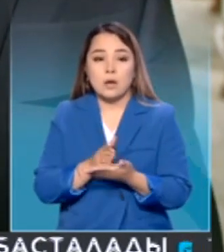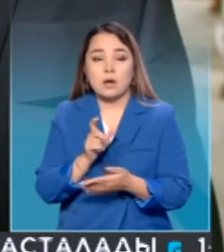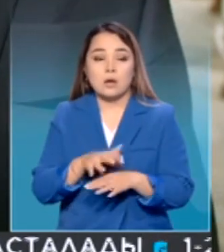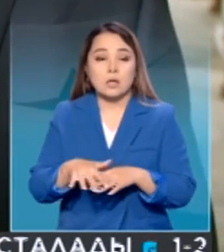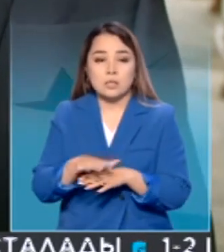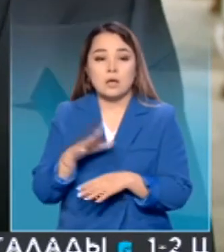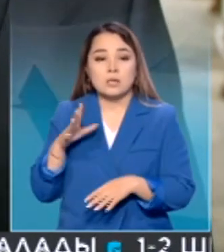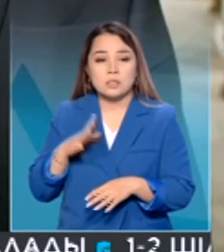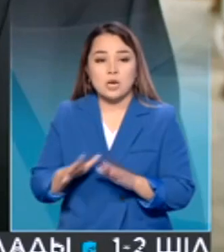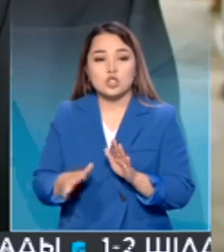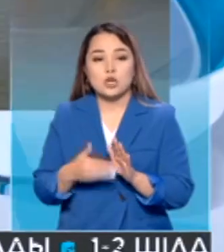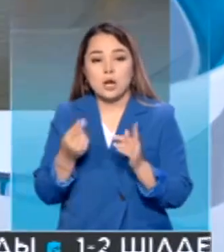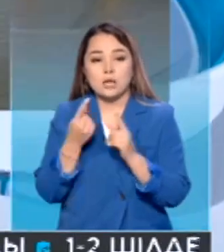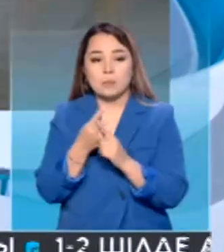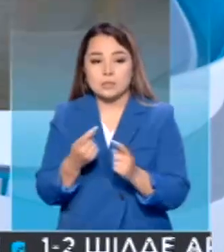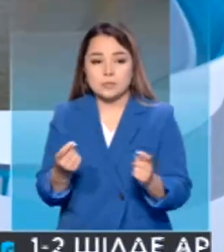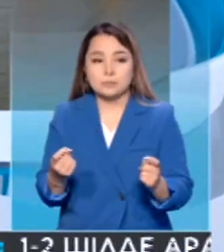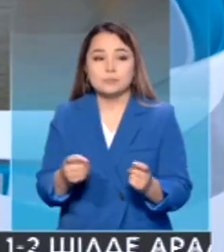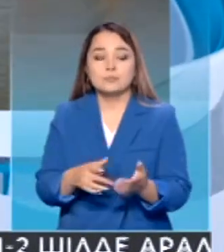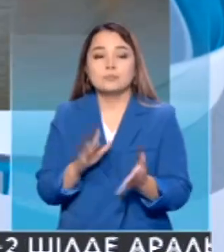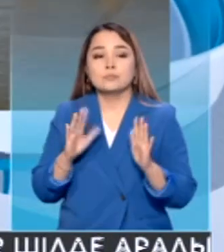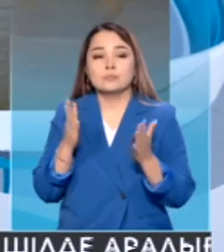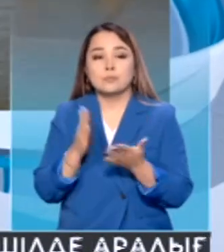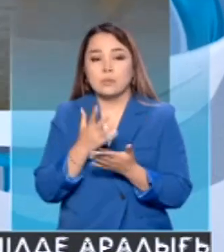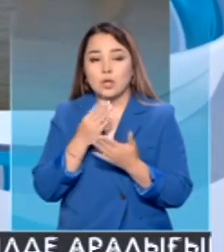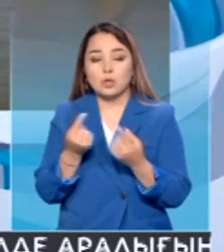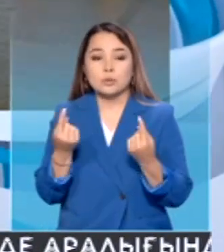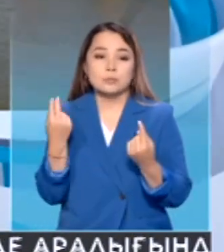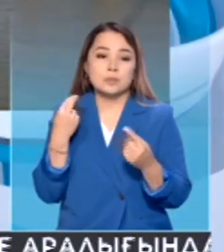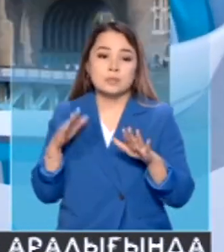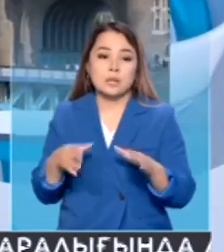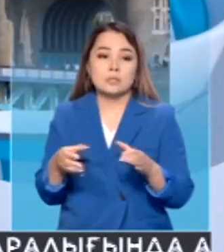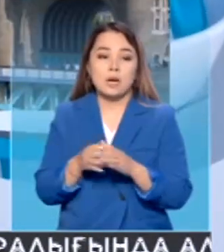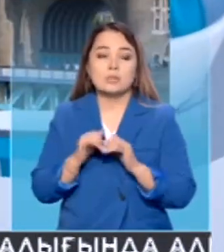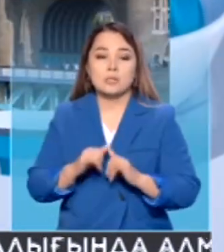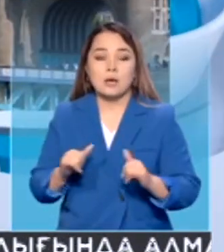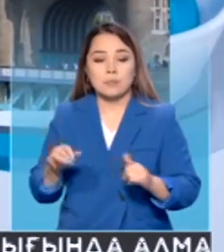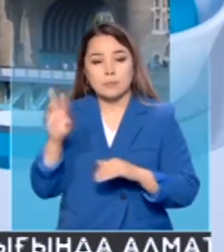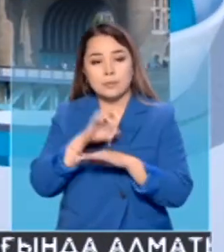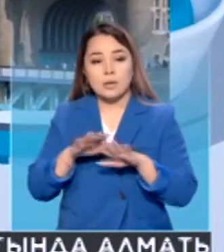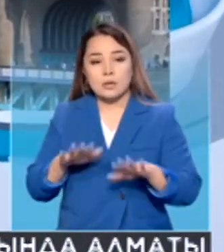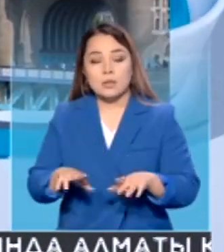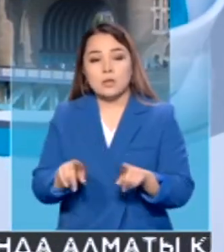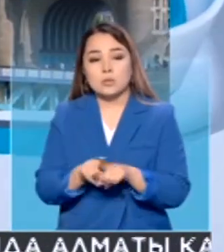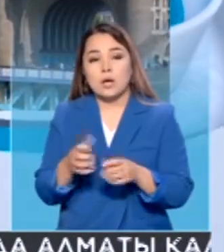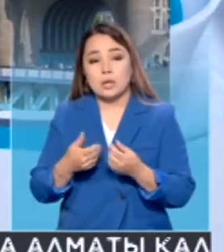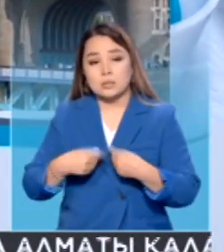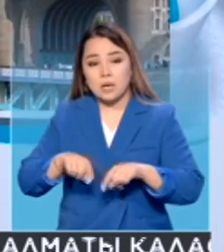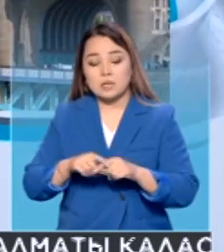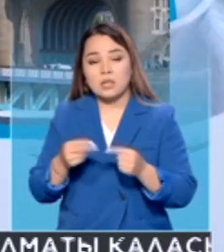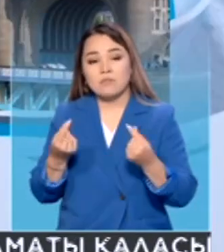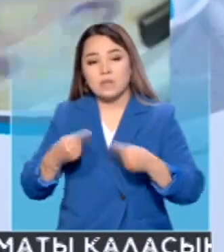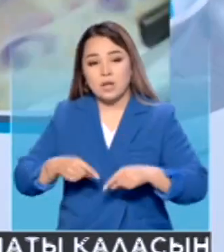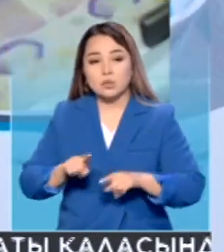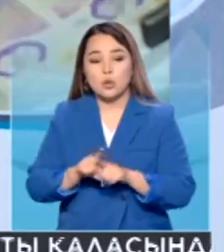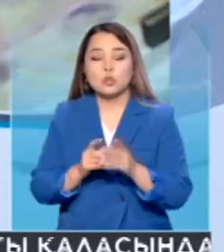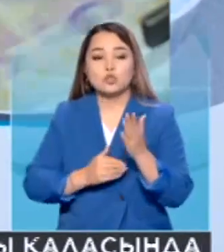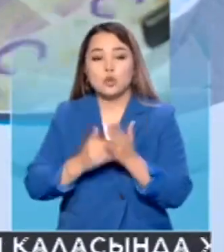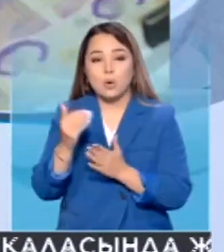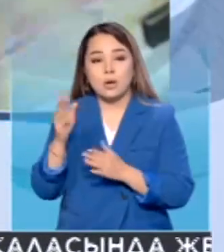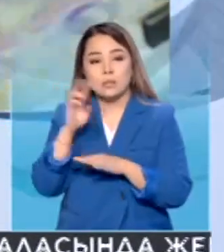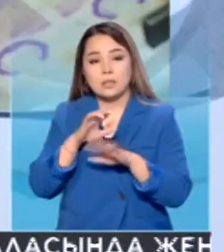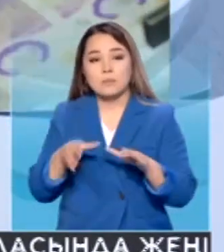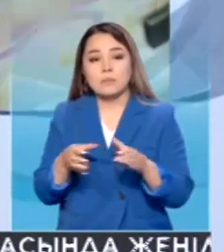Халықты шыдамдылыққа шақырамыз. Қалай болғанда да Ұлыбритания дамыған мемлекеттер арасында инфляция деңгейі өте жоғары ел болып тұр.